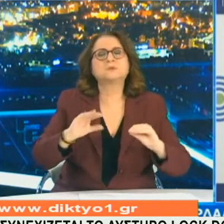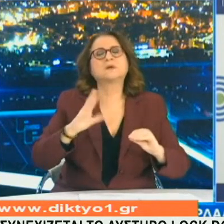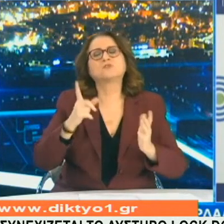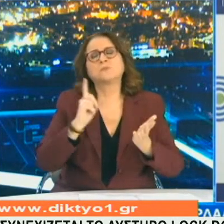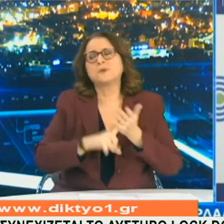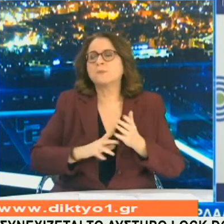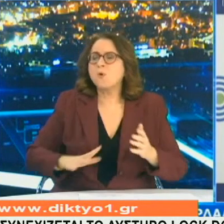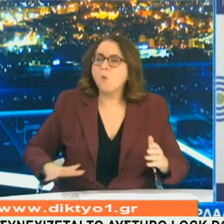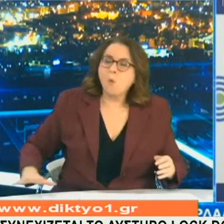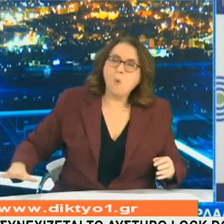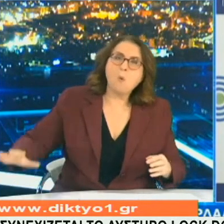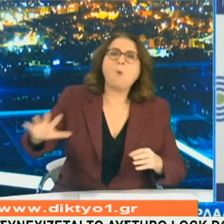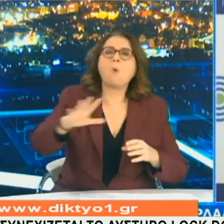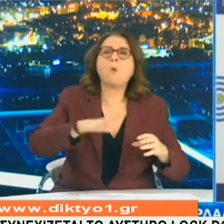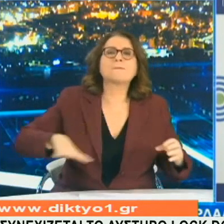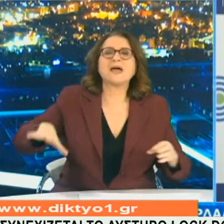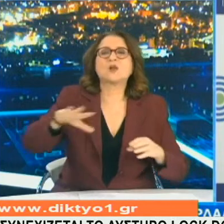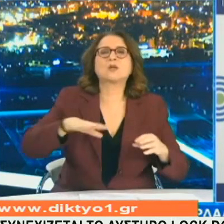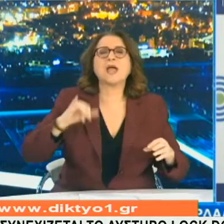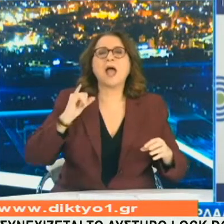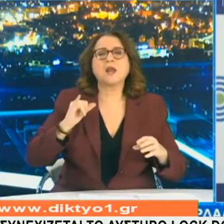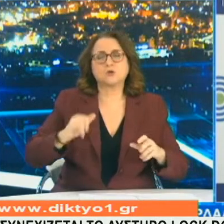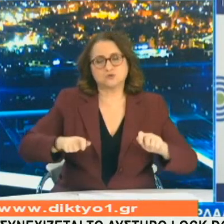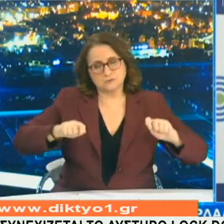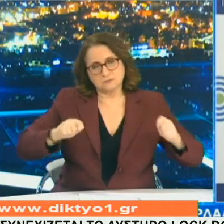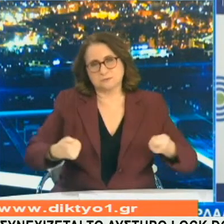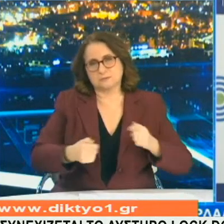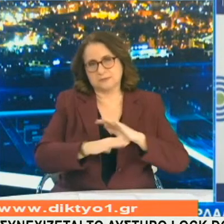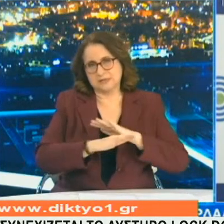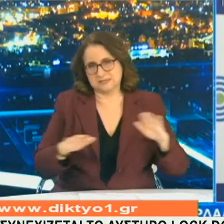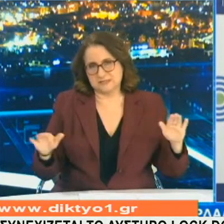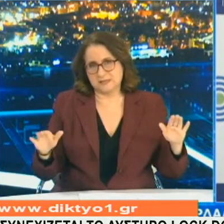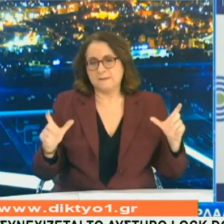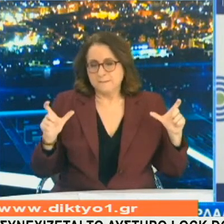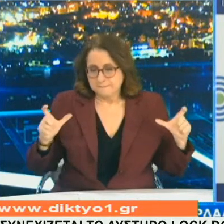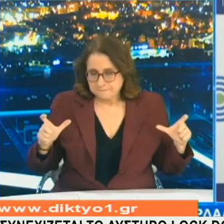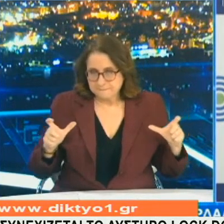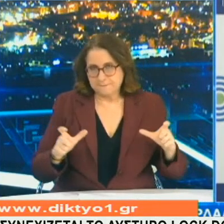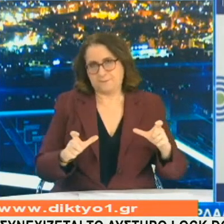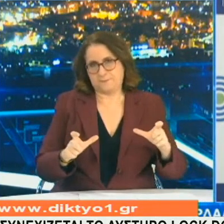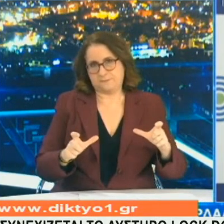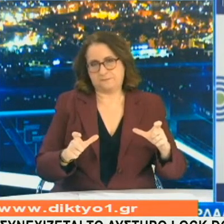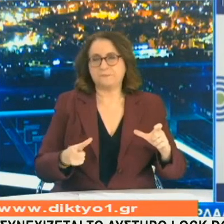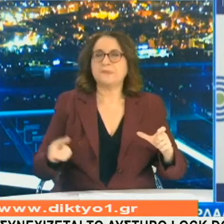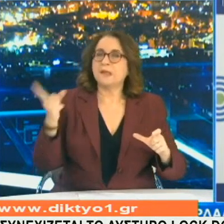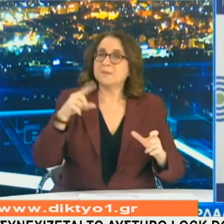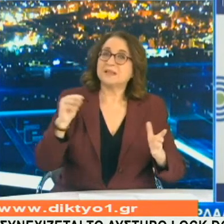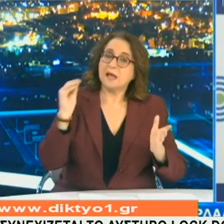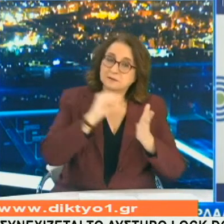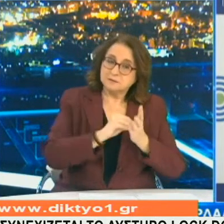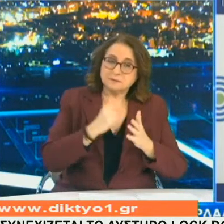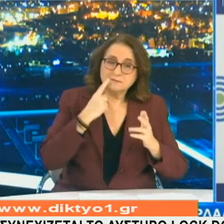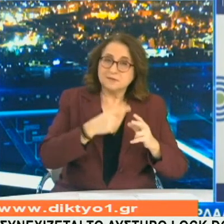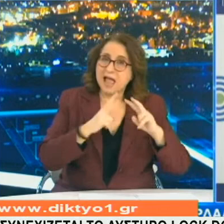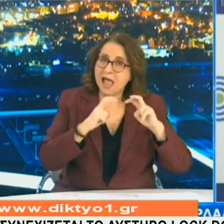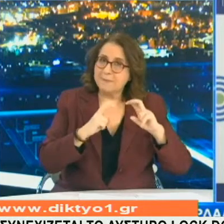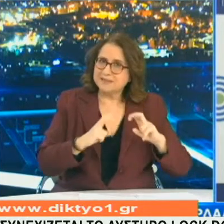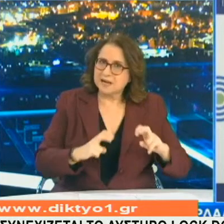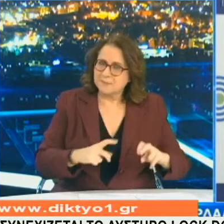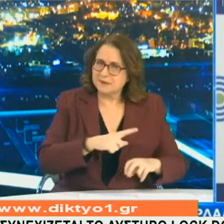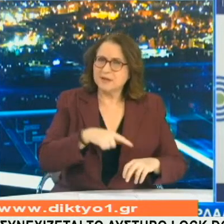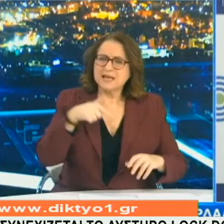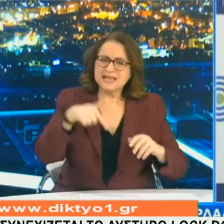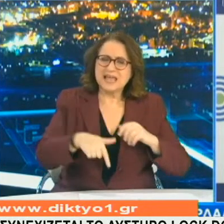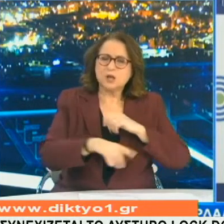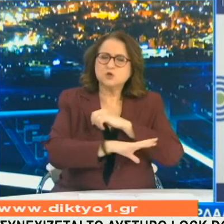προκειμένου να αποφευθεί μια περαιτέρω εξάπλωση του ιού. Στοιχεία τα οποία τέθηκαν εις γνώση της Επιτροπής από τον Γενικό Γραμματέα Πολιτικής Προστασίας